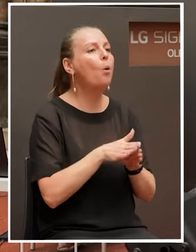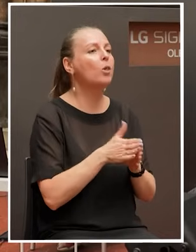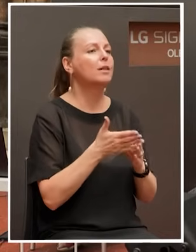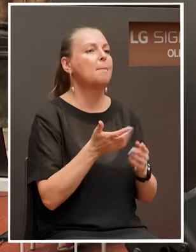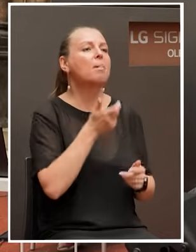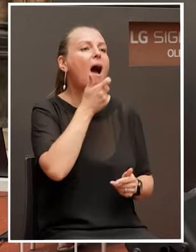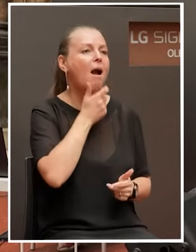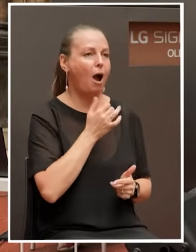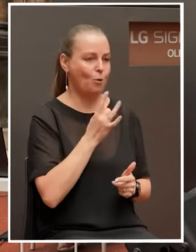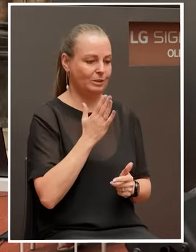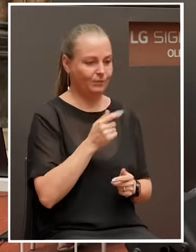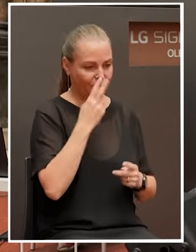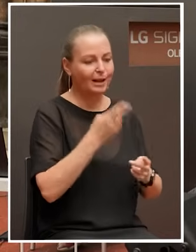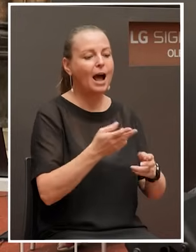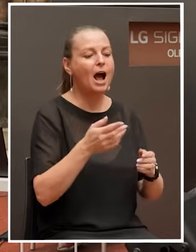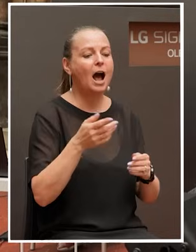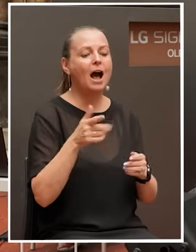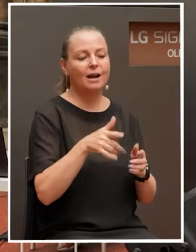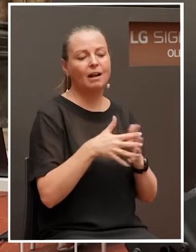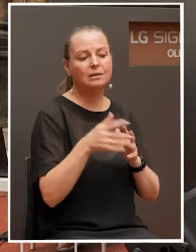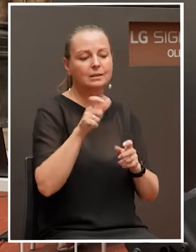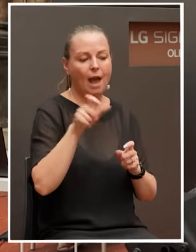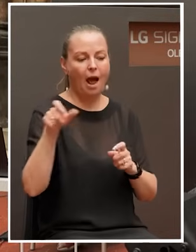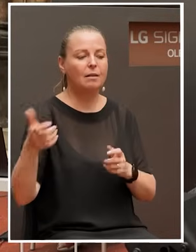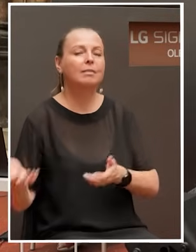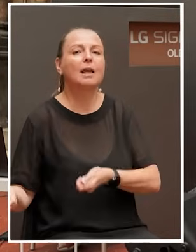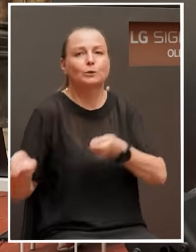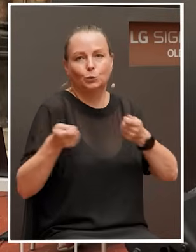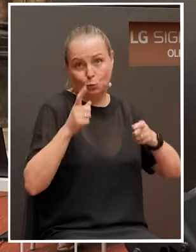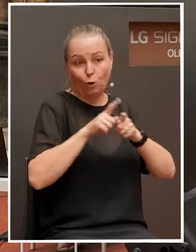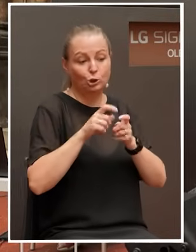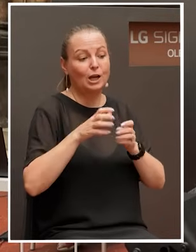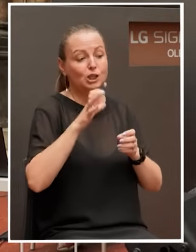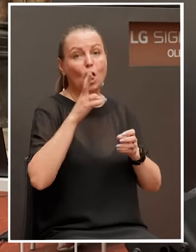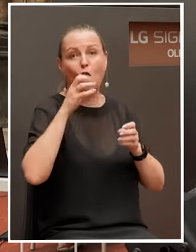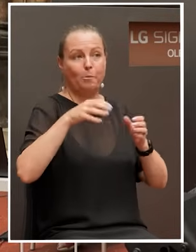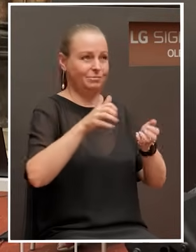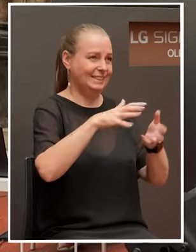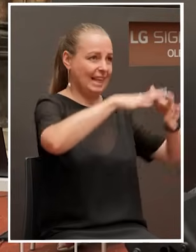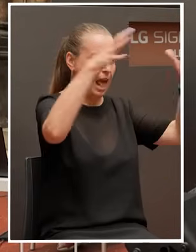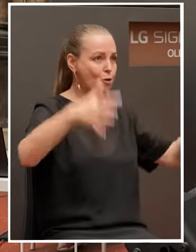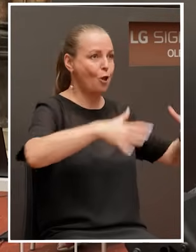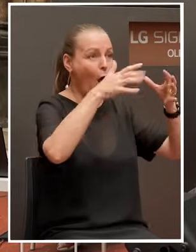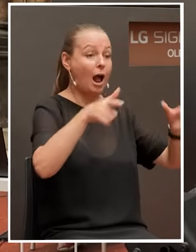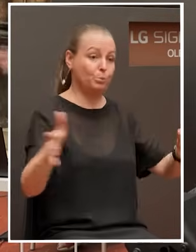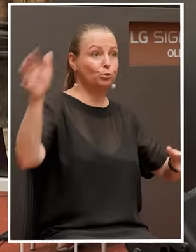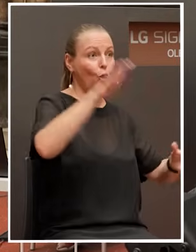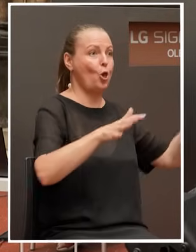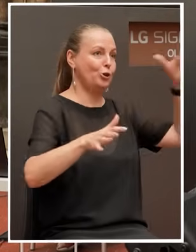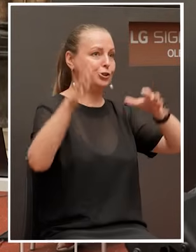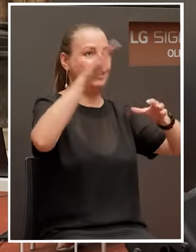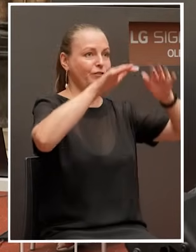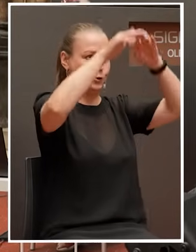художник. Вот они несут как раз снопы, которые будут сложены в эти